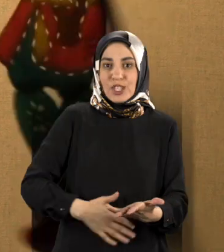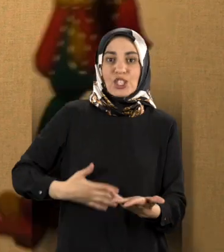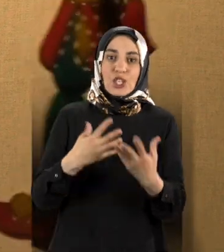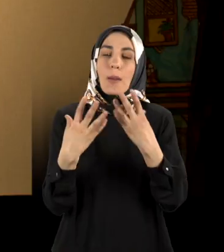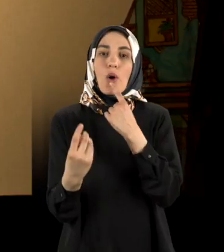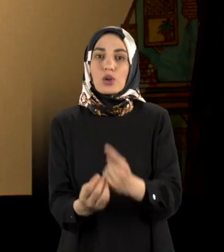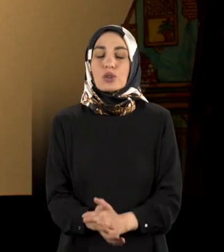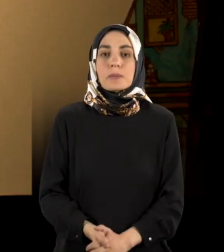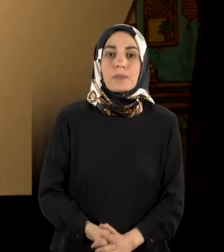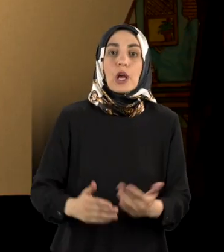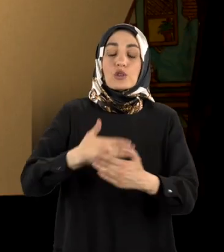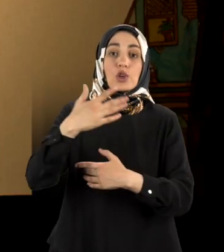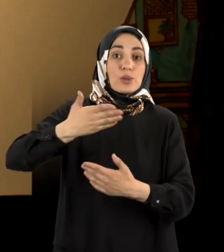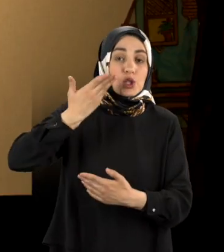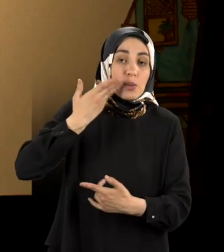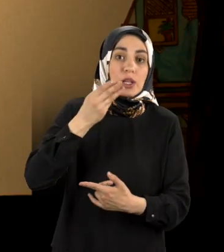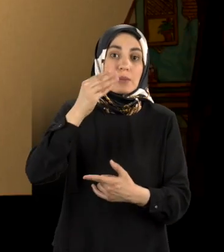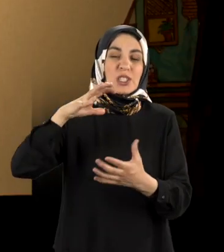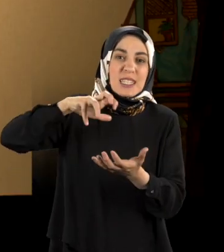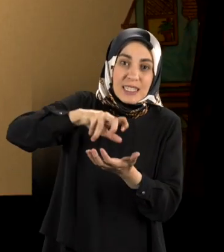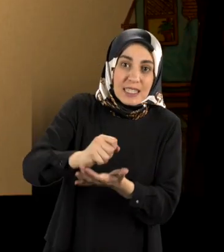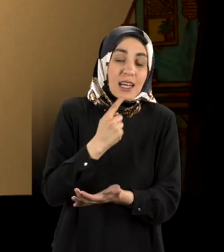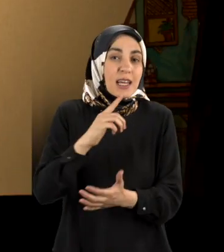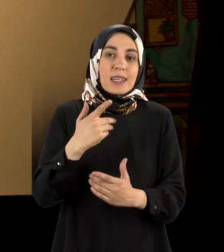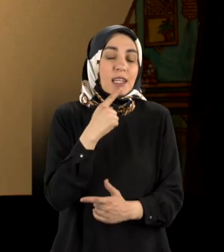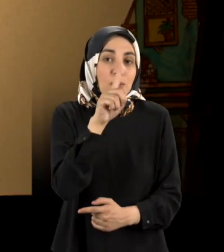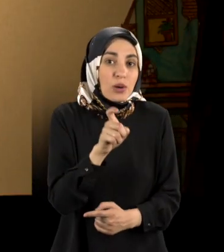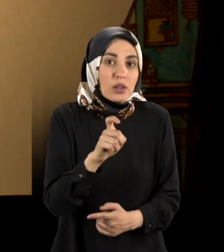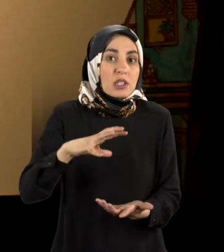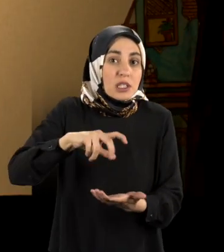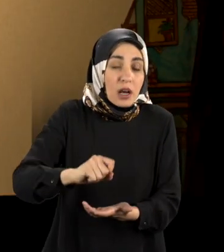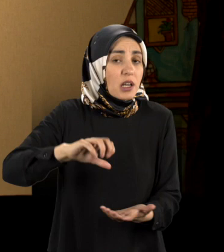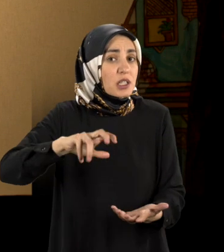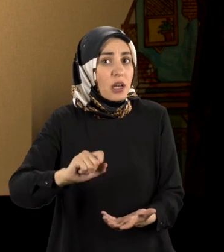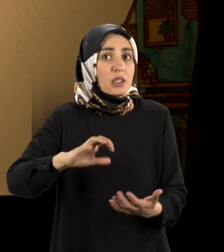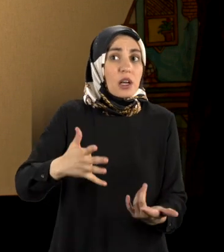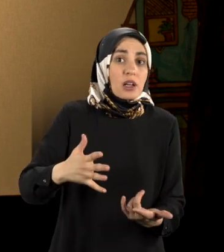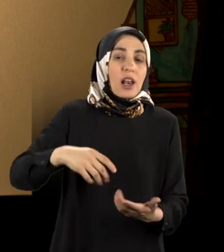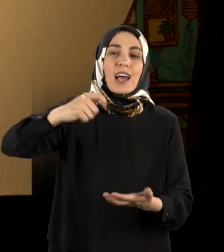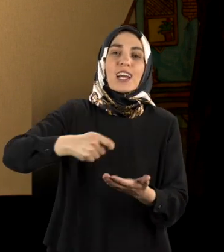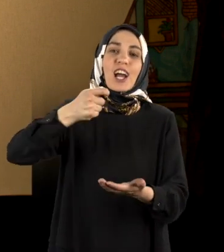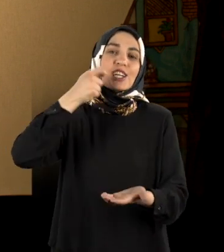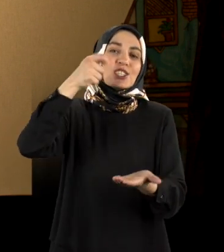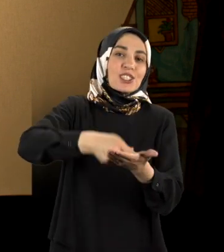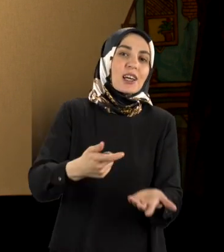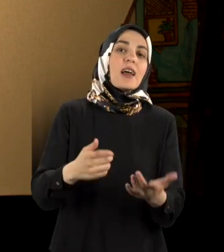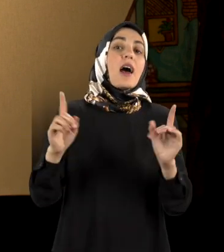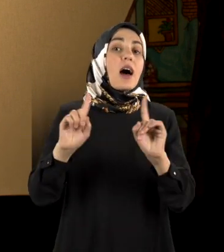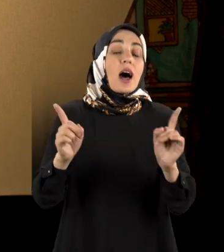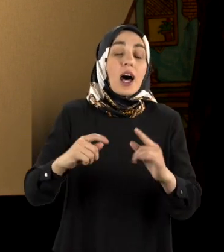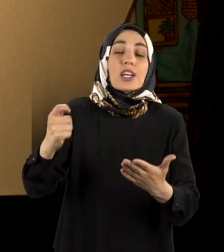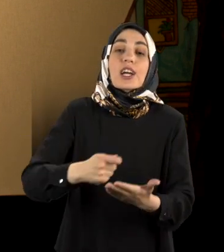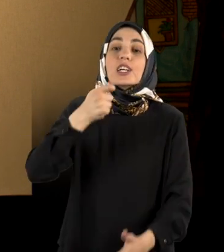önce işkembe olsun Peki efendim sonra bu çorbalara bir şey sıkarlar nedir bu sıkarlar sıkarlar o kaşık